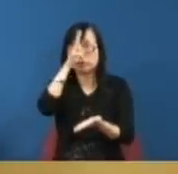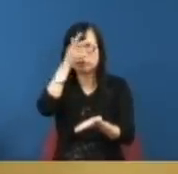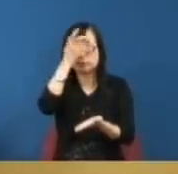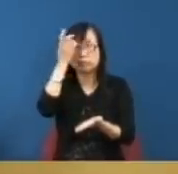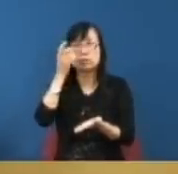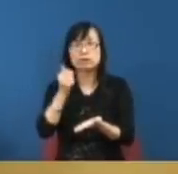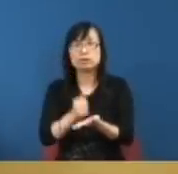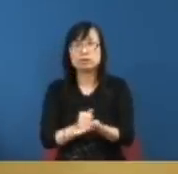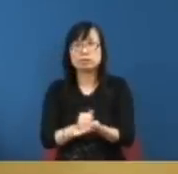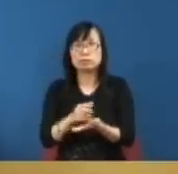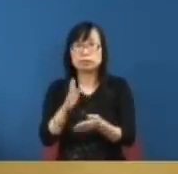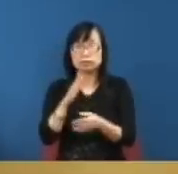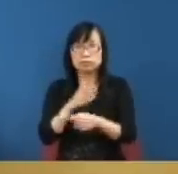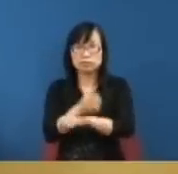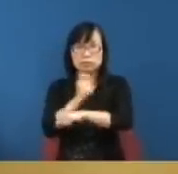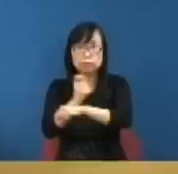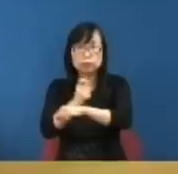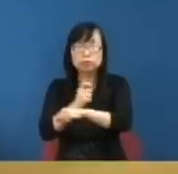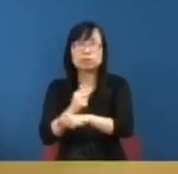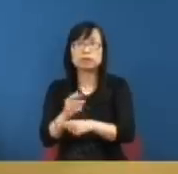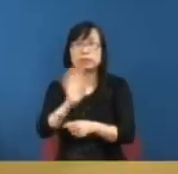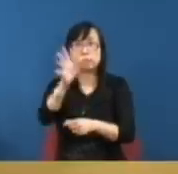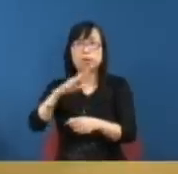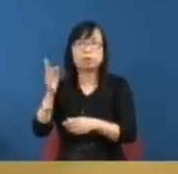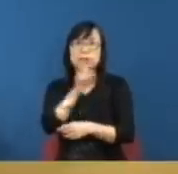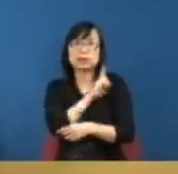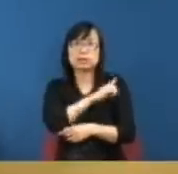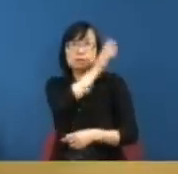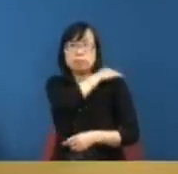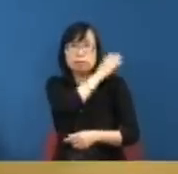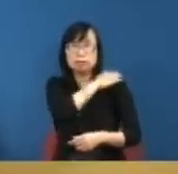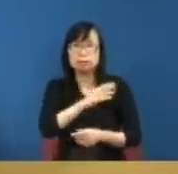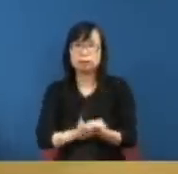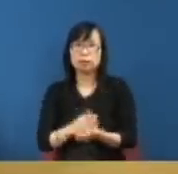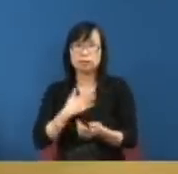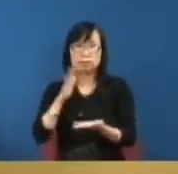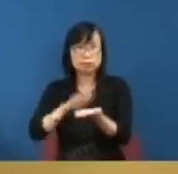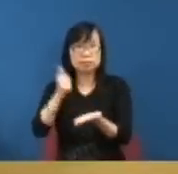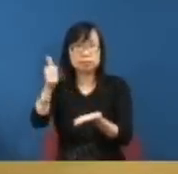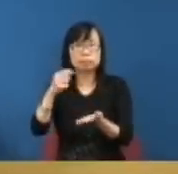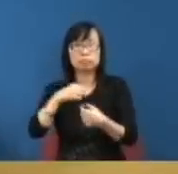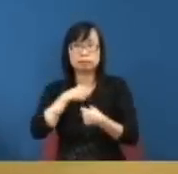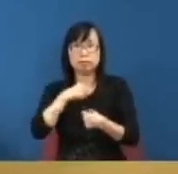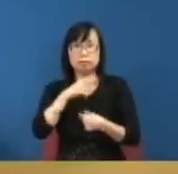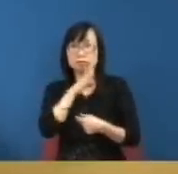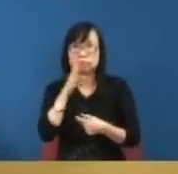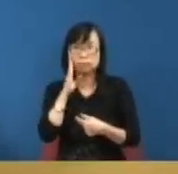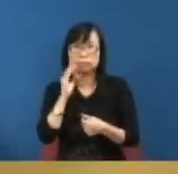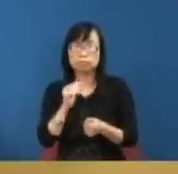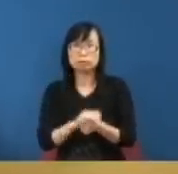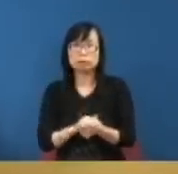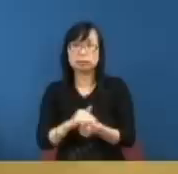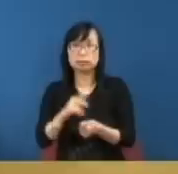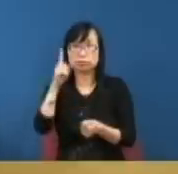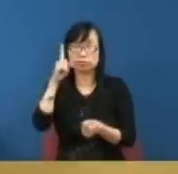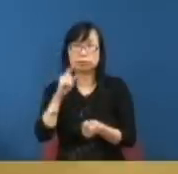一些社會福利社會責任呢不可以孭曬上身。我又贊成這個領匯上市，我又